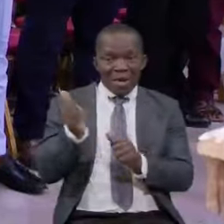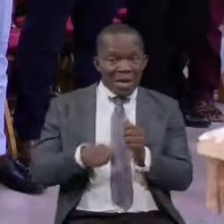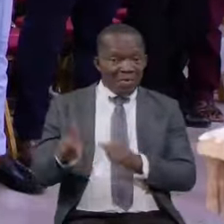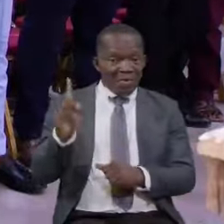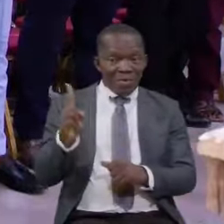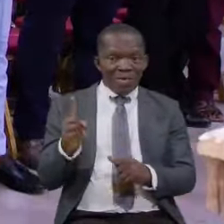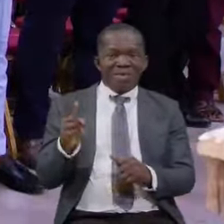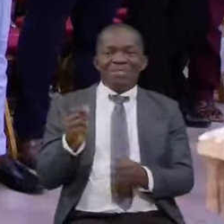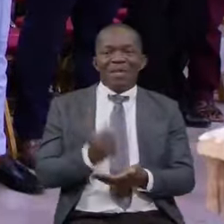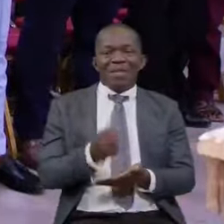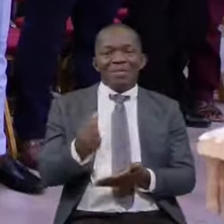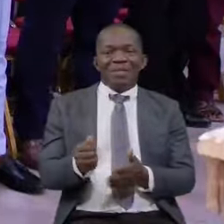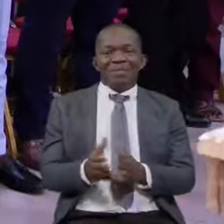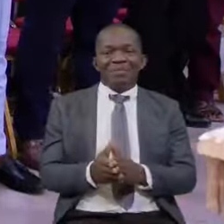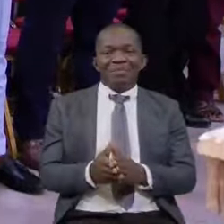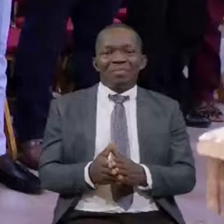chacun